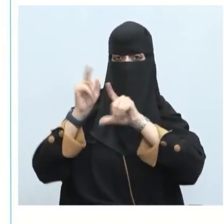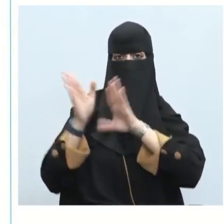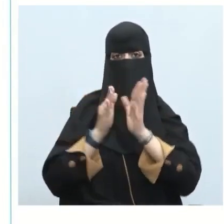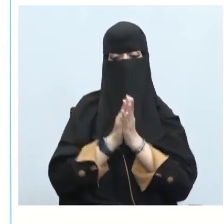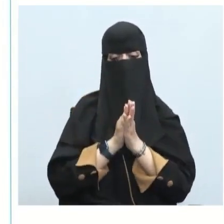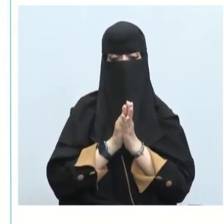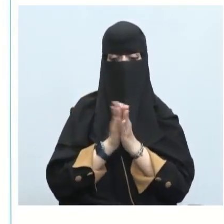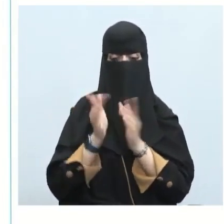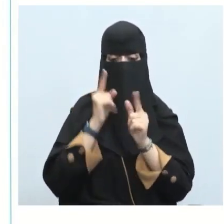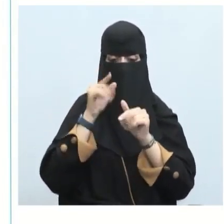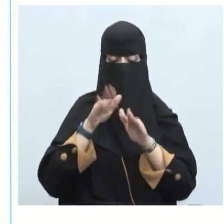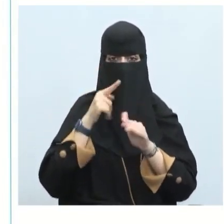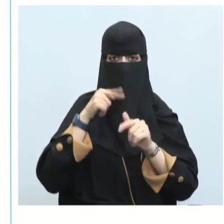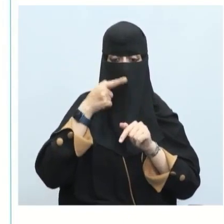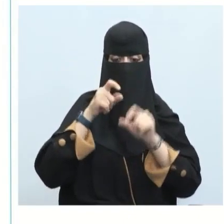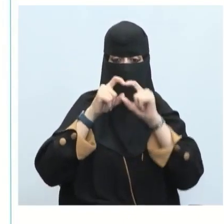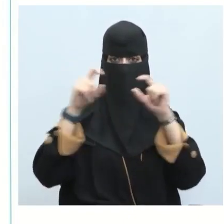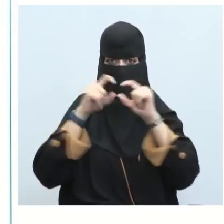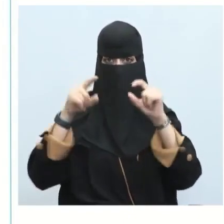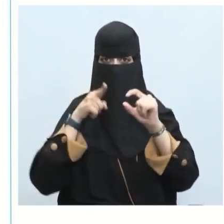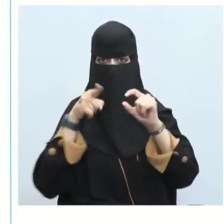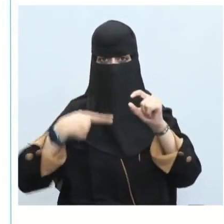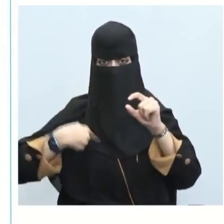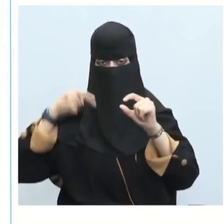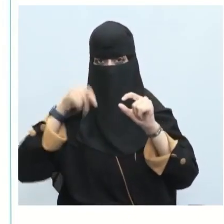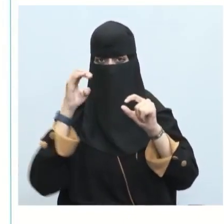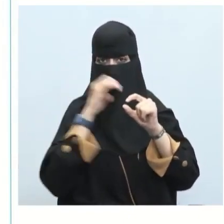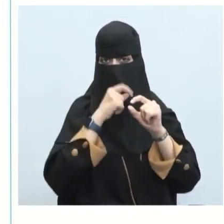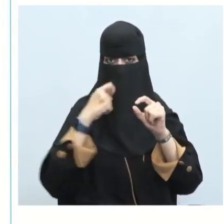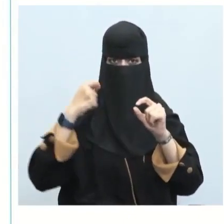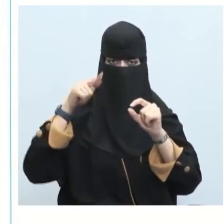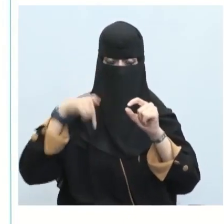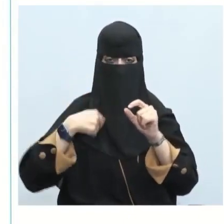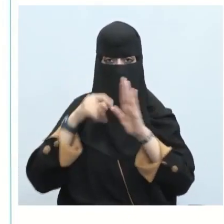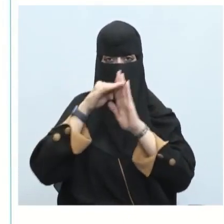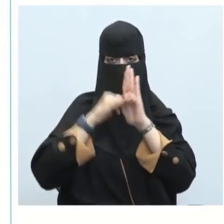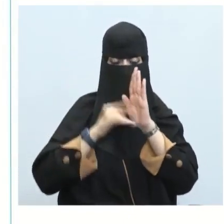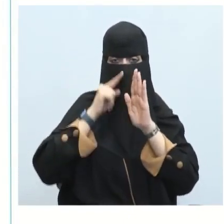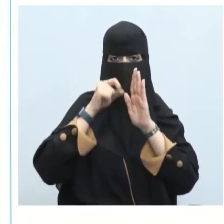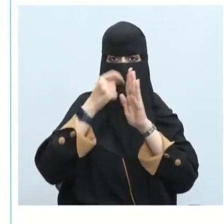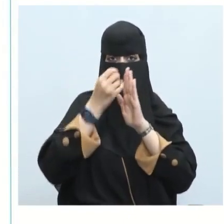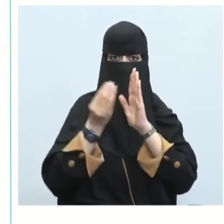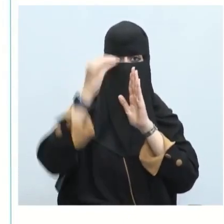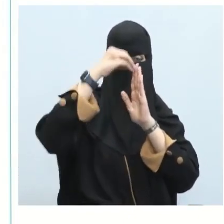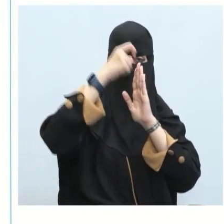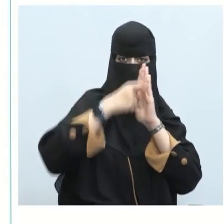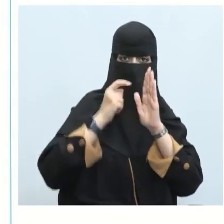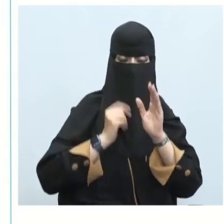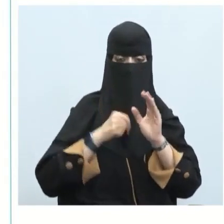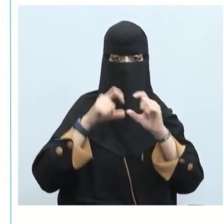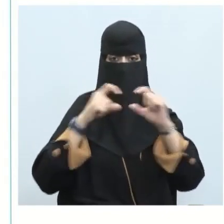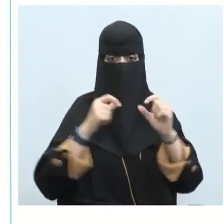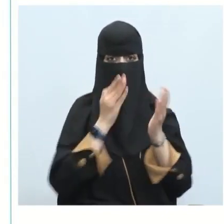الانترنت اذا الكونتنت مانجمنت سيستم او سي ام اس هو تطبيق لاداره وانشاء